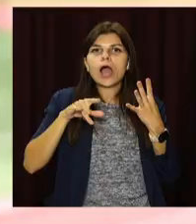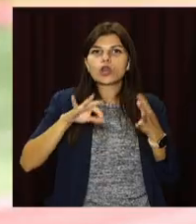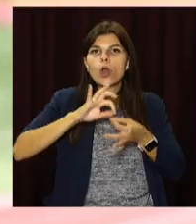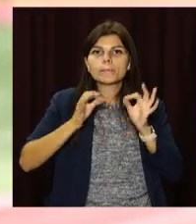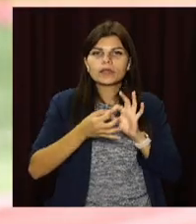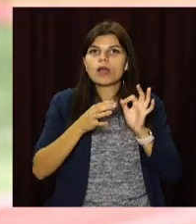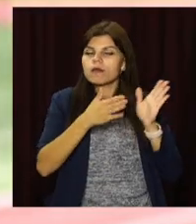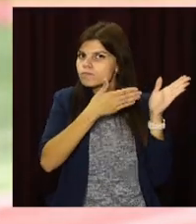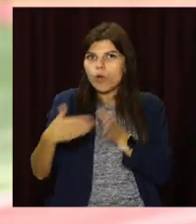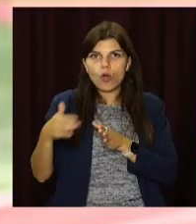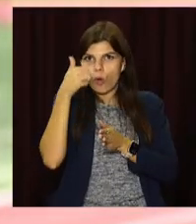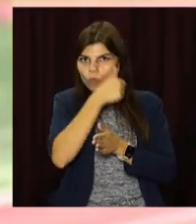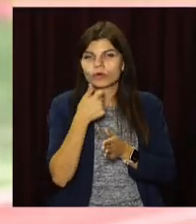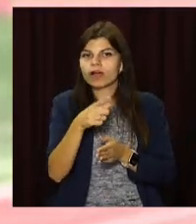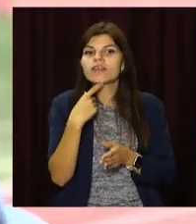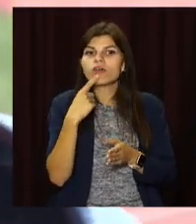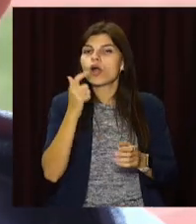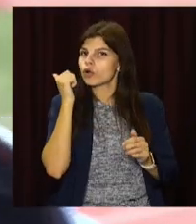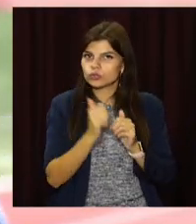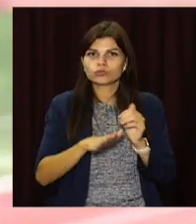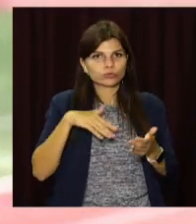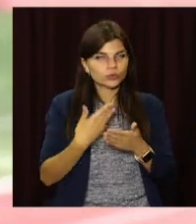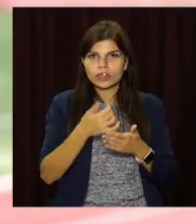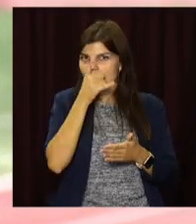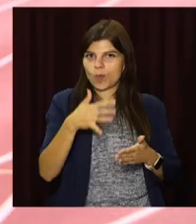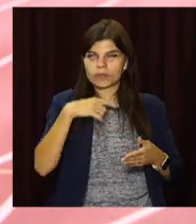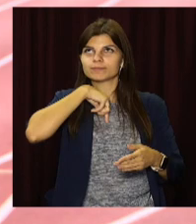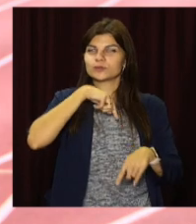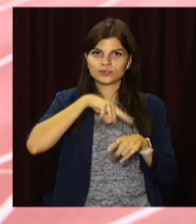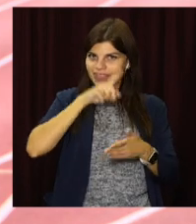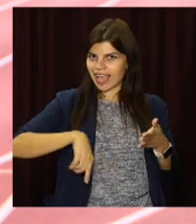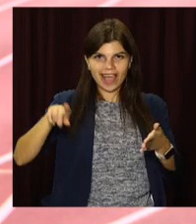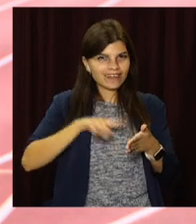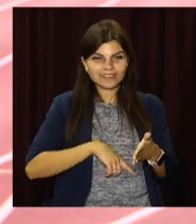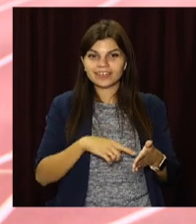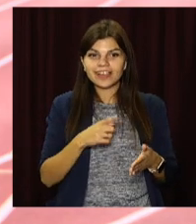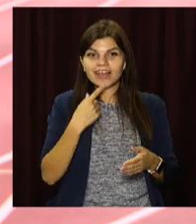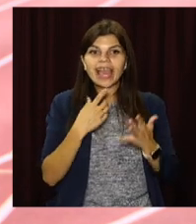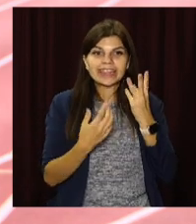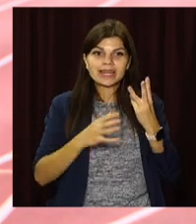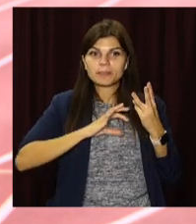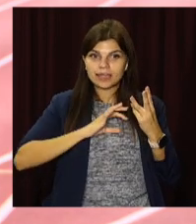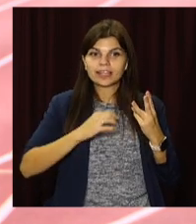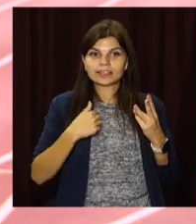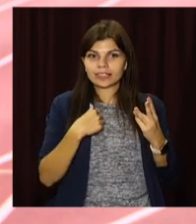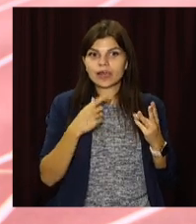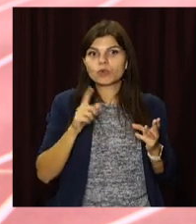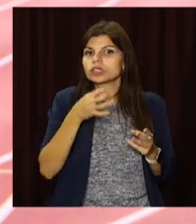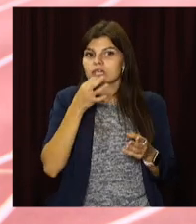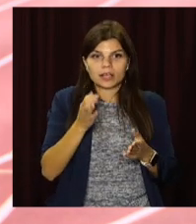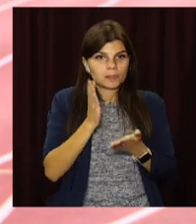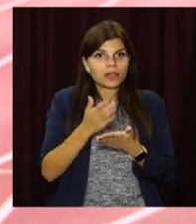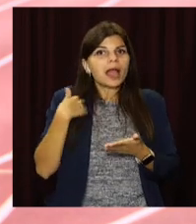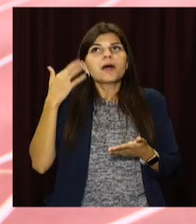поспіль. Легкоатлетка зізнається, і досі не може в це повірити. У мене три медалі я взяла, я навіть про це, скажу відверто,